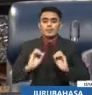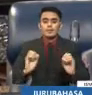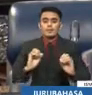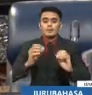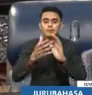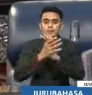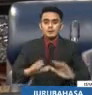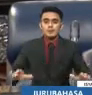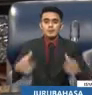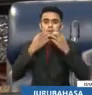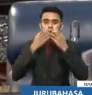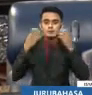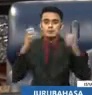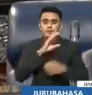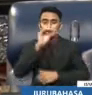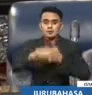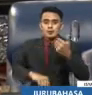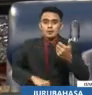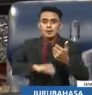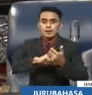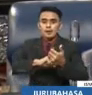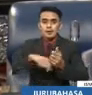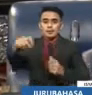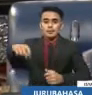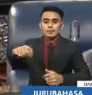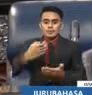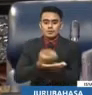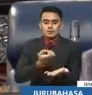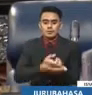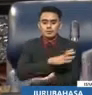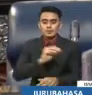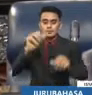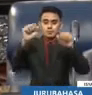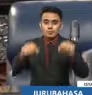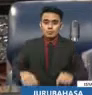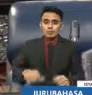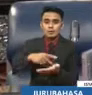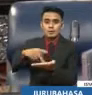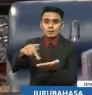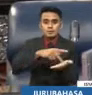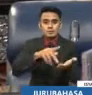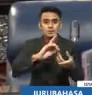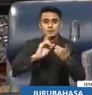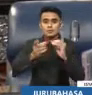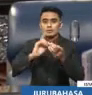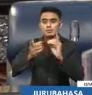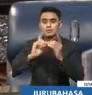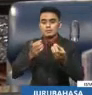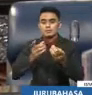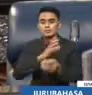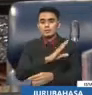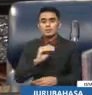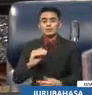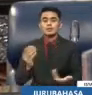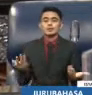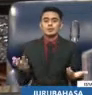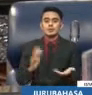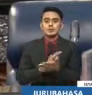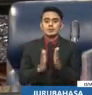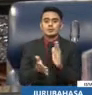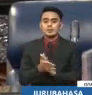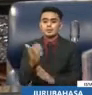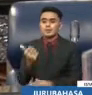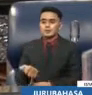dengan selamat dan cepat untuk menyokong Kepulauan ekonomi dan membolehkan pembayaran gitu masanya terjadi di samping itu